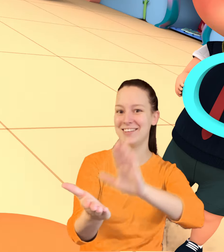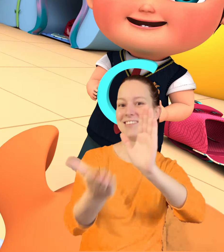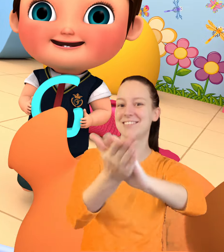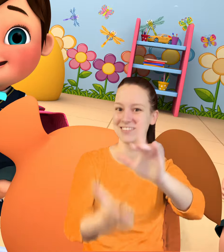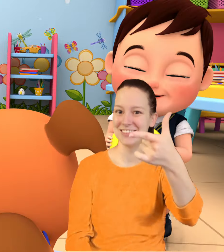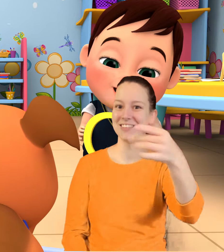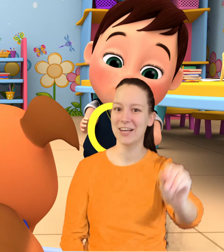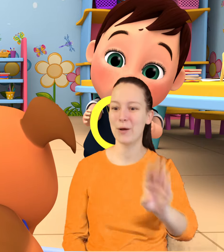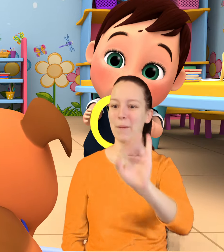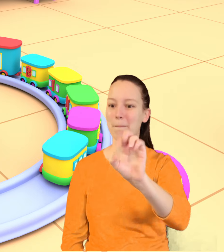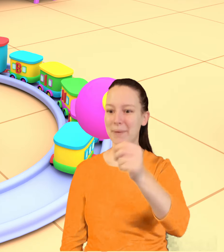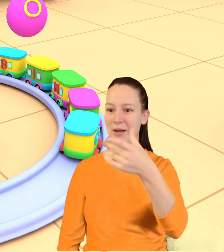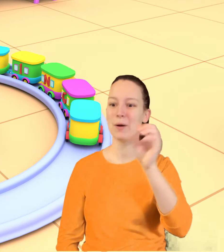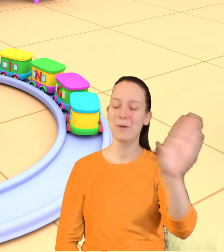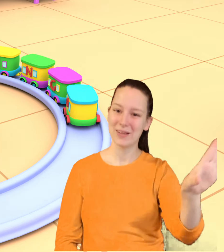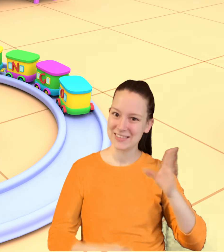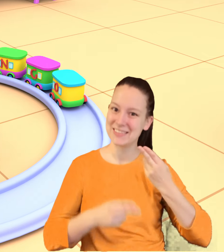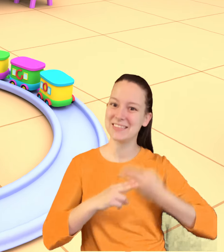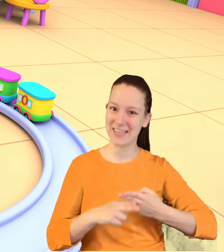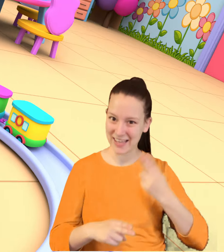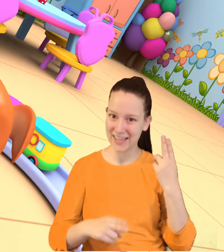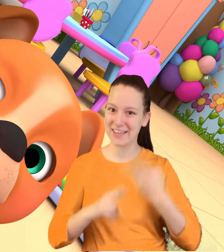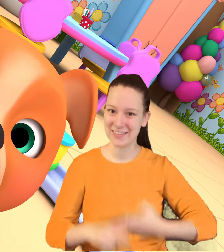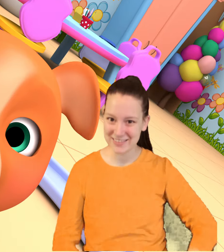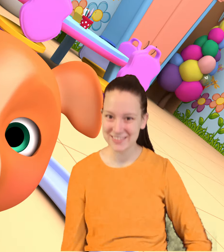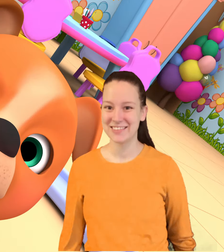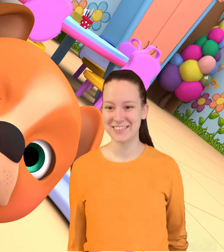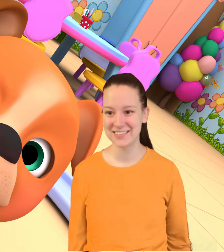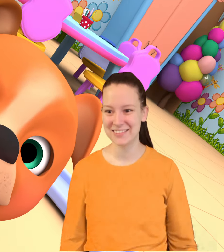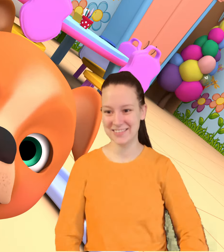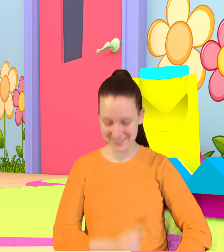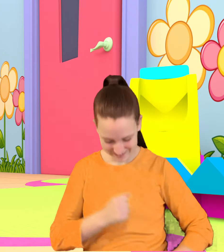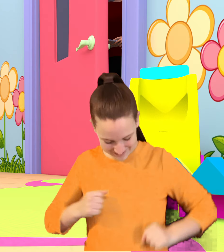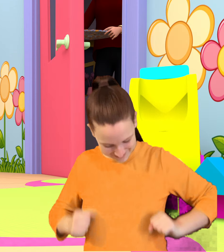GEちお名前は